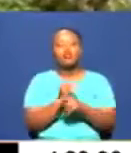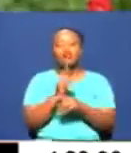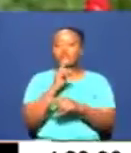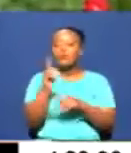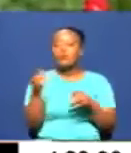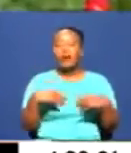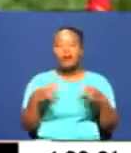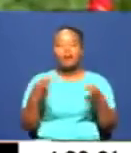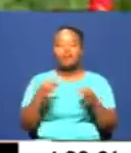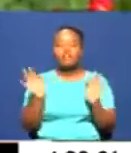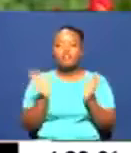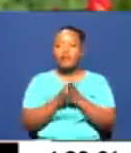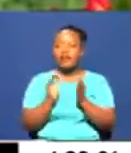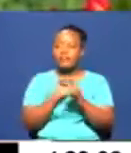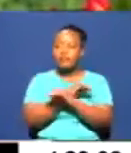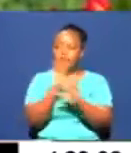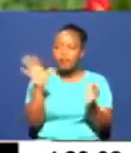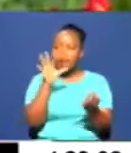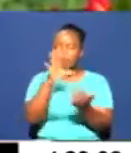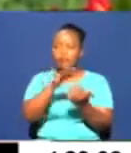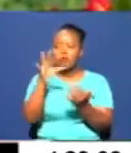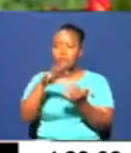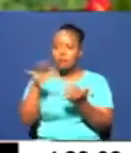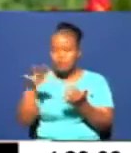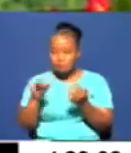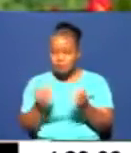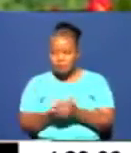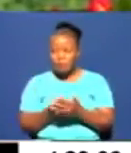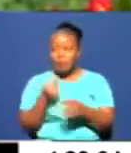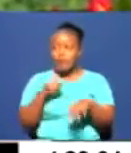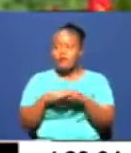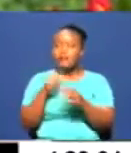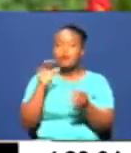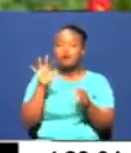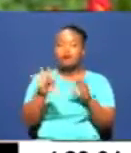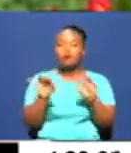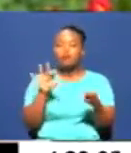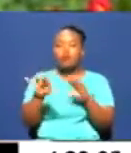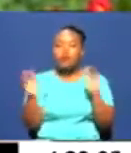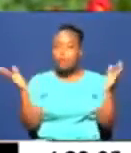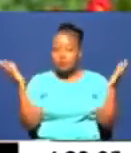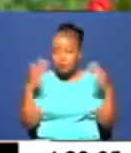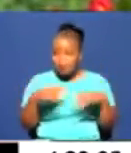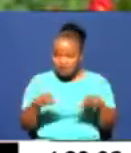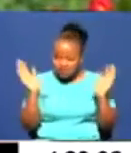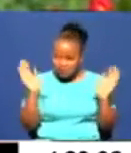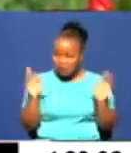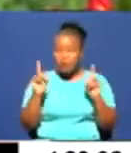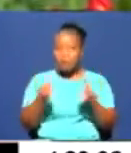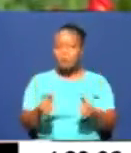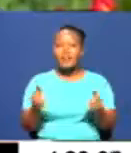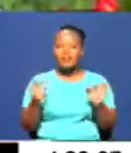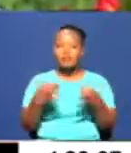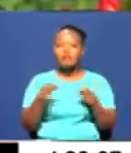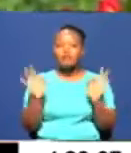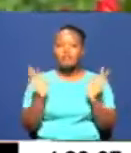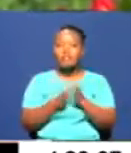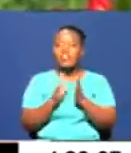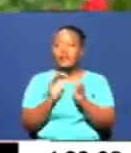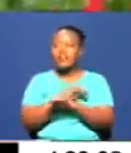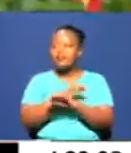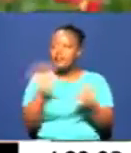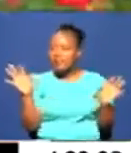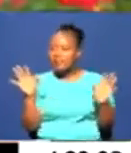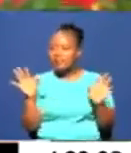primaries. Nominations zikifika, tufika wakati ambapo nominations will be free and fair. Tusifike